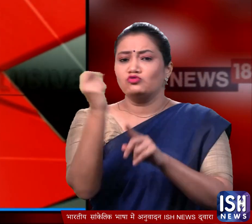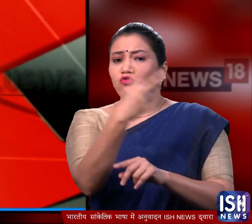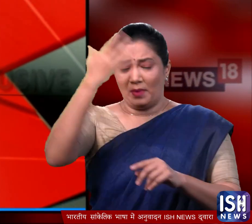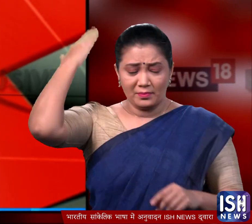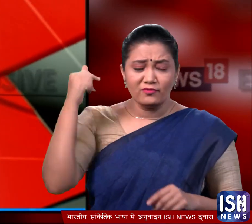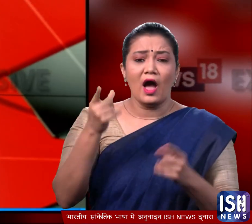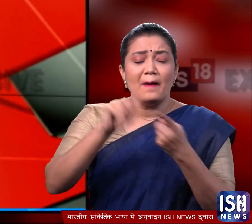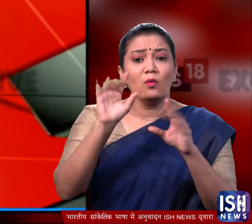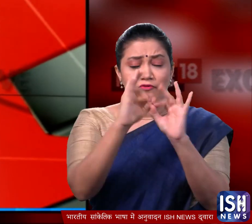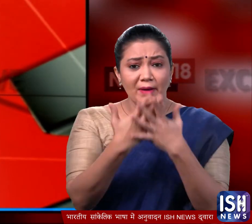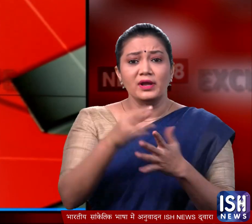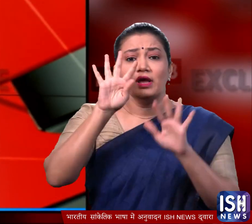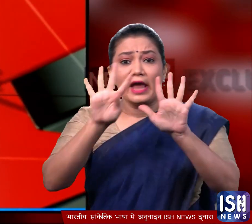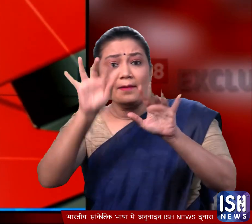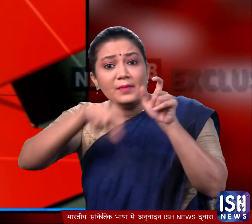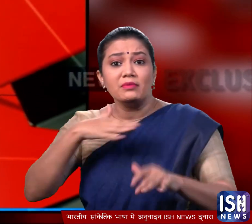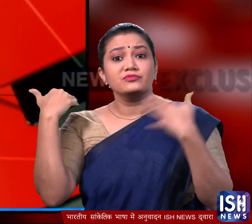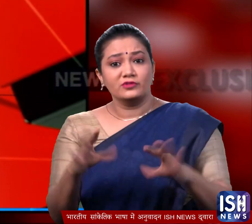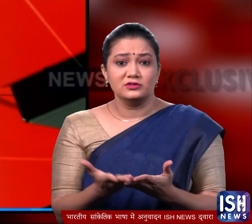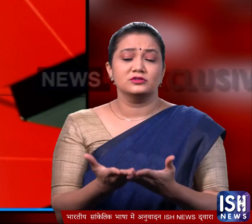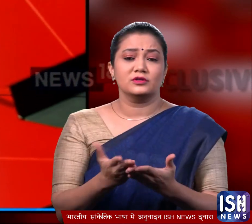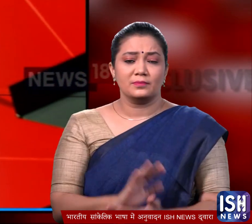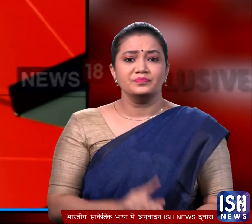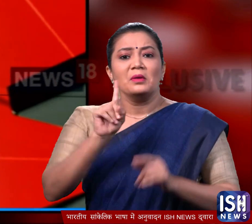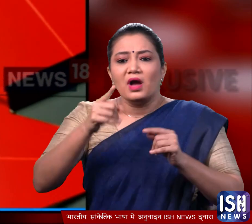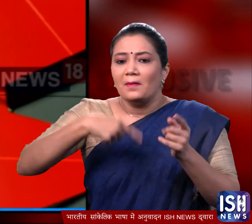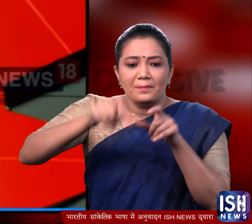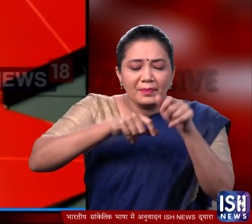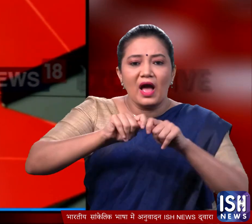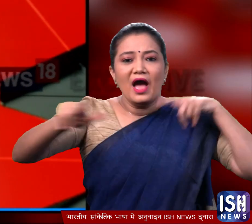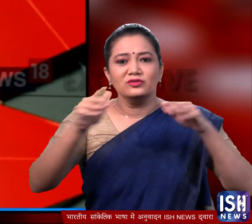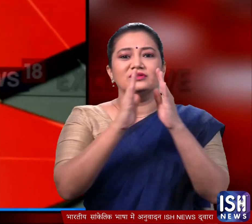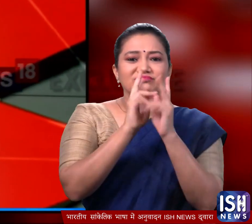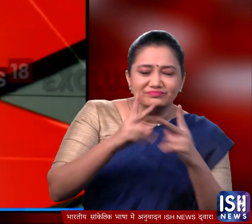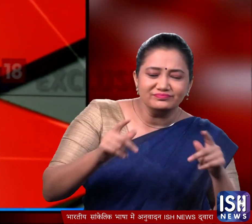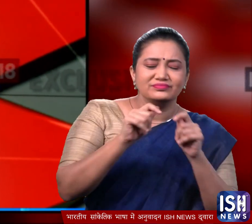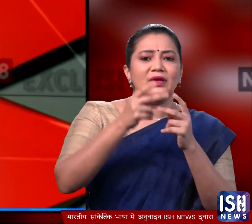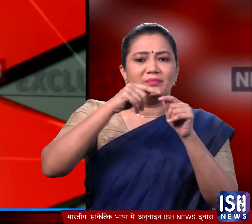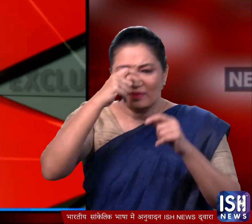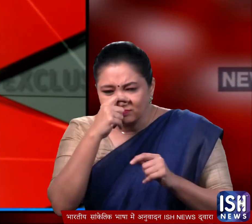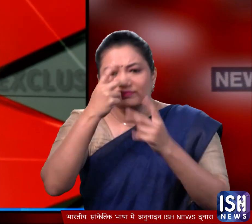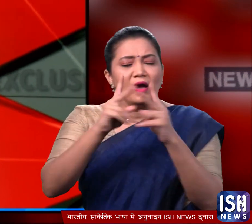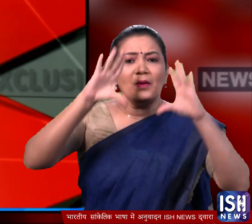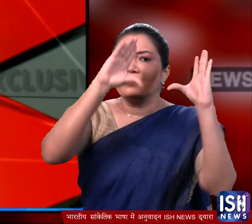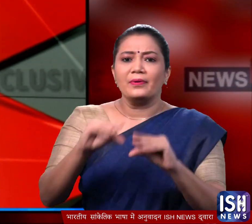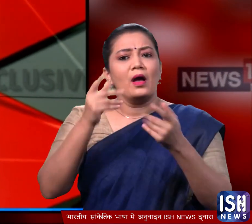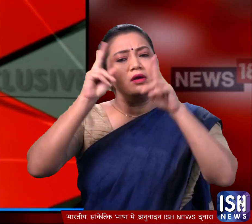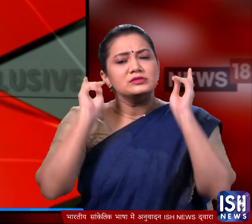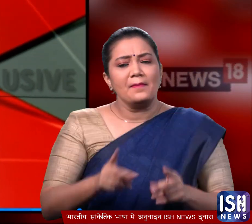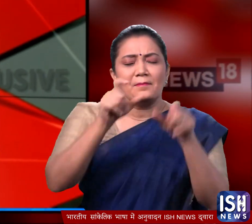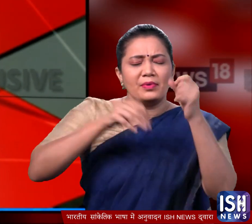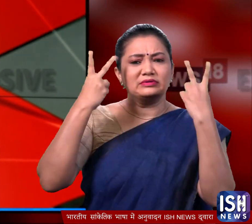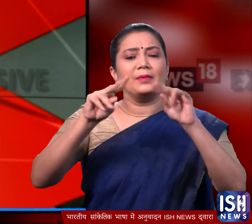अभी 2 महीने पहले ही वहां एक परिवार के 9 लोग डूबकर मर गए थे। लेकिन उसके बाद भी अयोध्या के घाट पर न तो नहाने वालों की भीड़ कम हुई, न ही